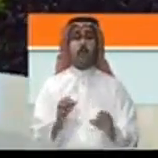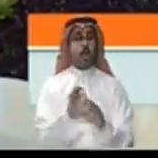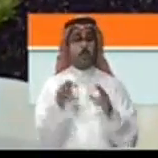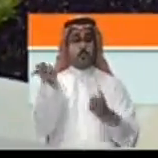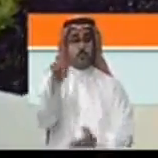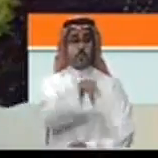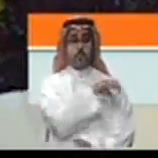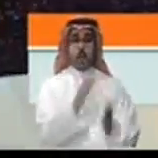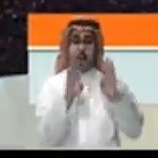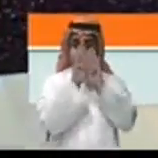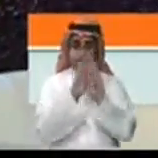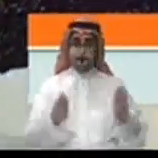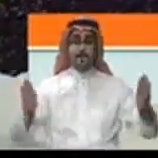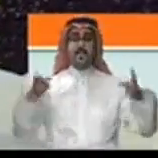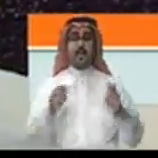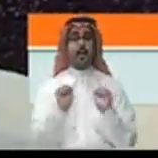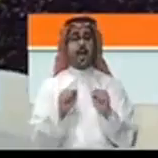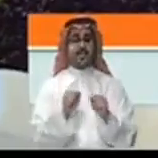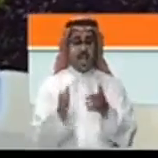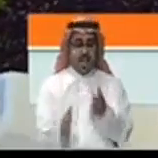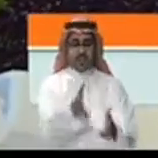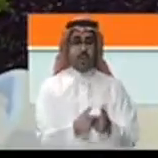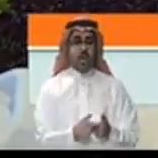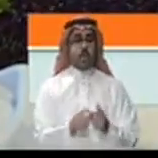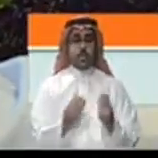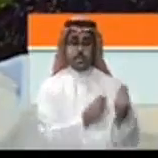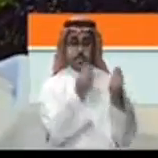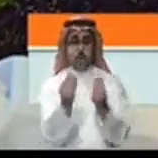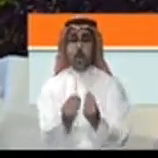من فعاليات مسرح الطفل أيضا، وهناك العديد من الجوائز